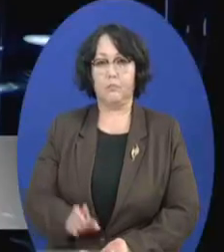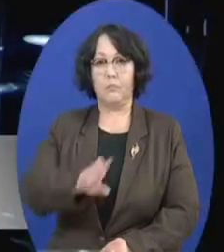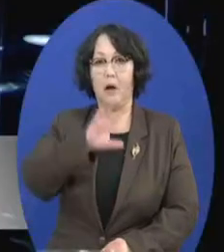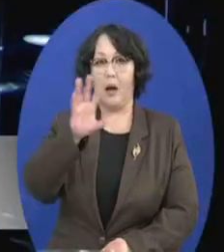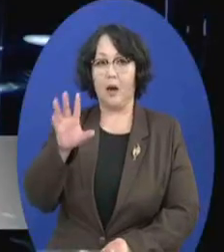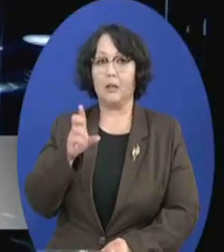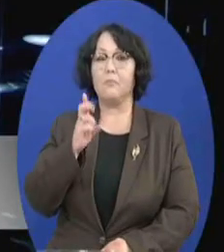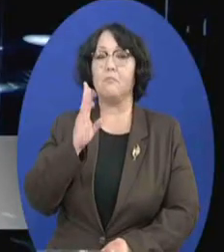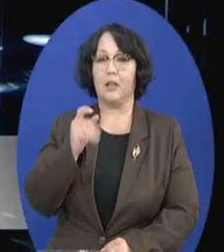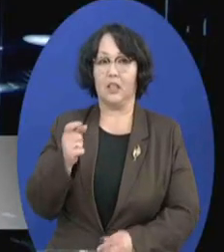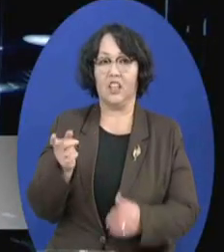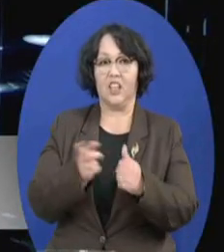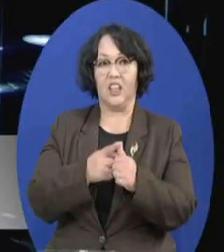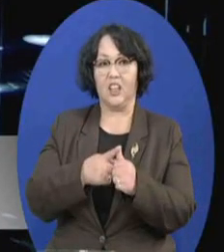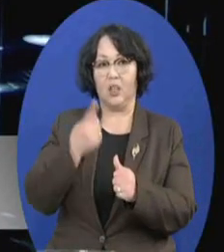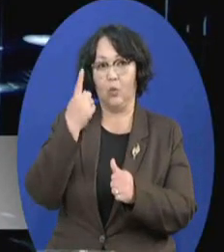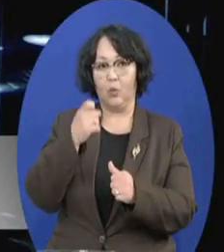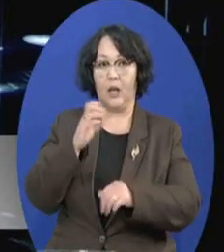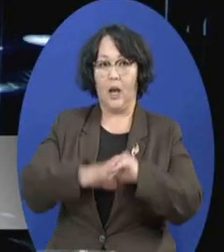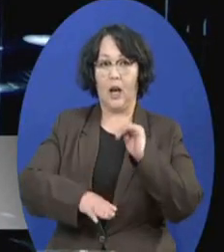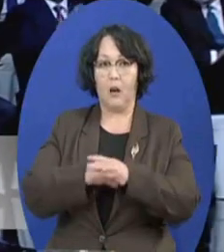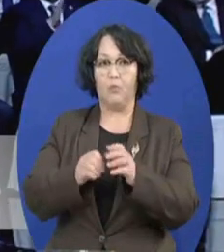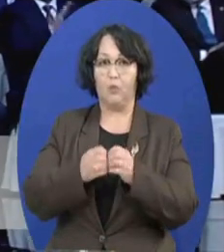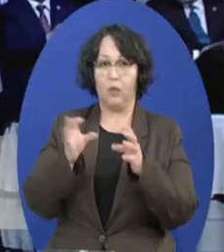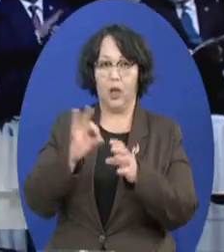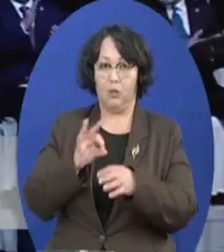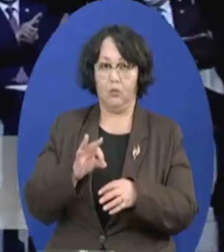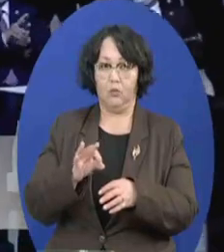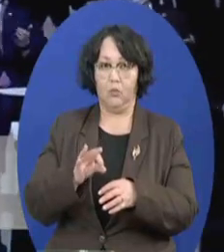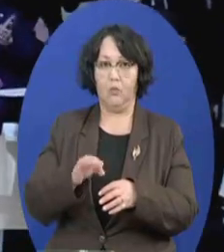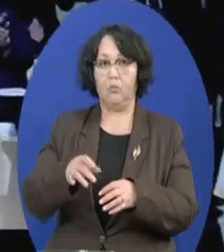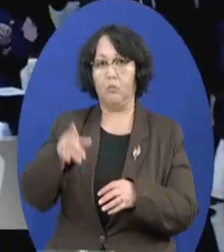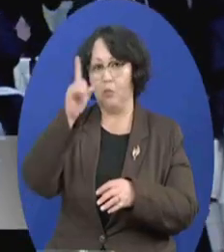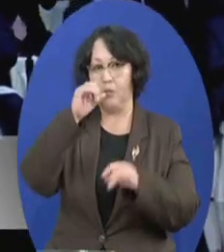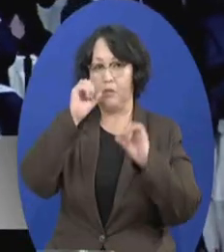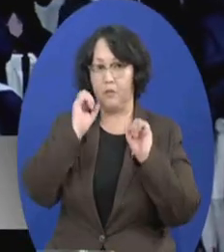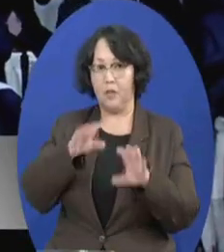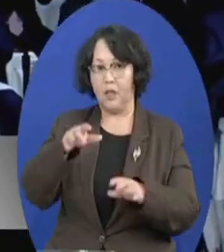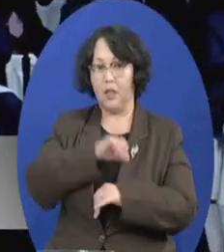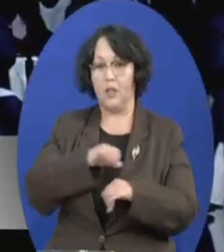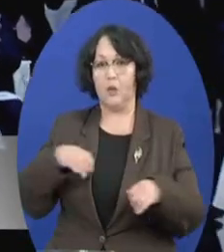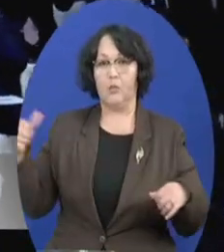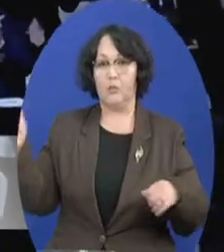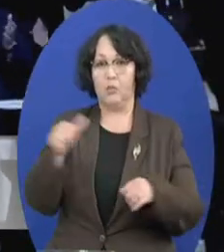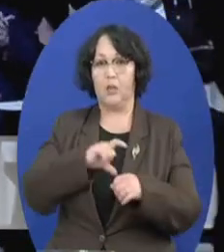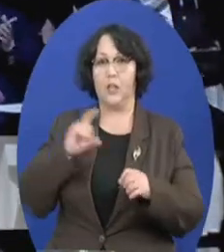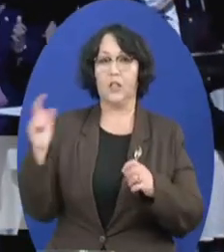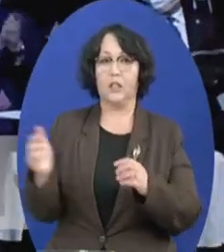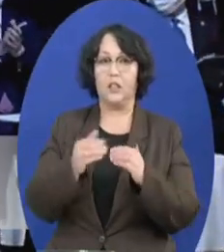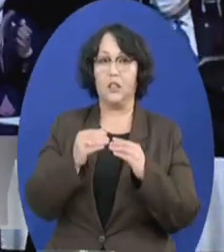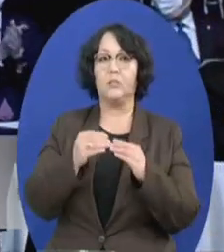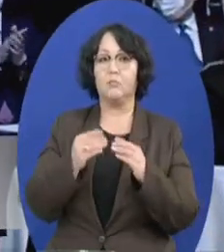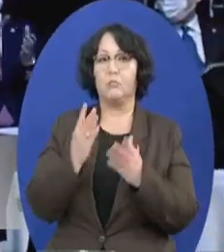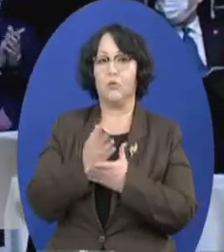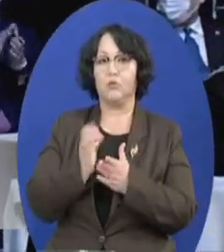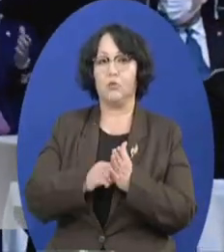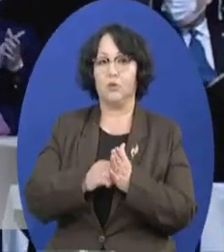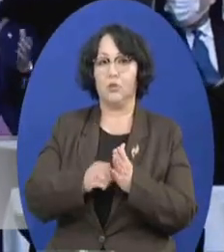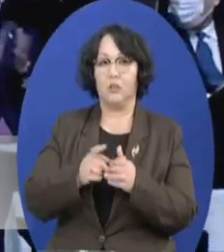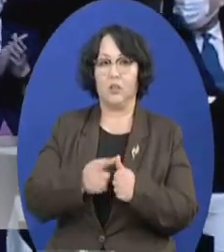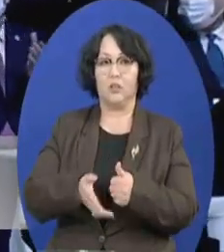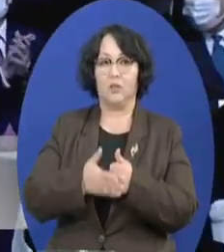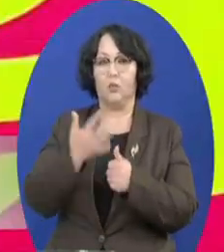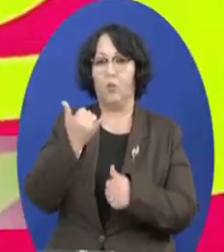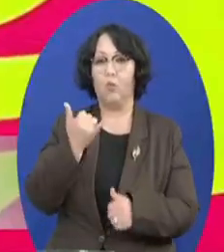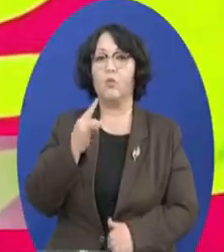байгалийн баялаг бол хэн нэгний гараар бүтээгүй, бурхнаас заяасан бэлэг тул Монгол улсын иргэн бүр тэгшүрт хэрэгтэй гэж үздэг нэр дэвшигч Ухнаагийн хөрөлсөх